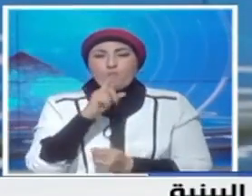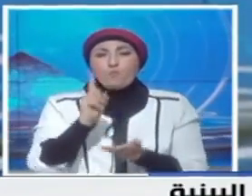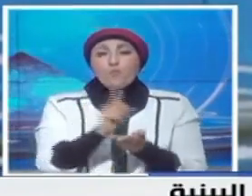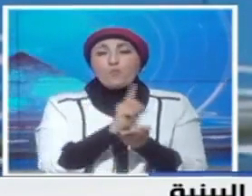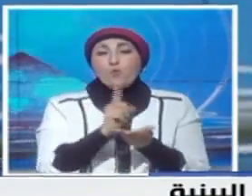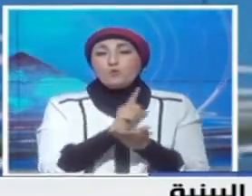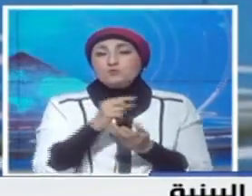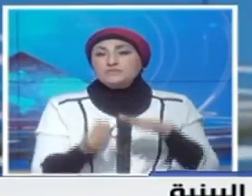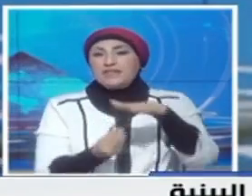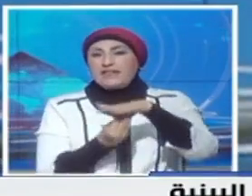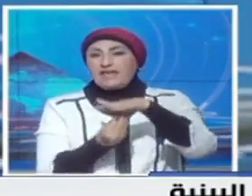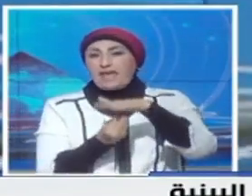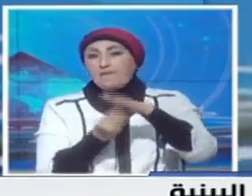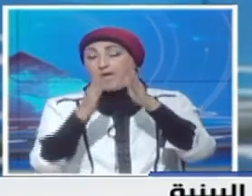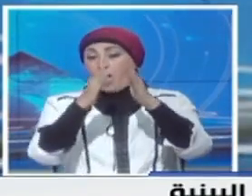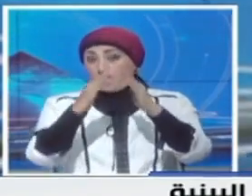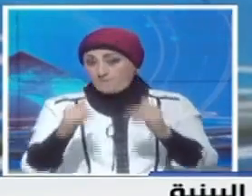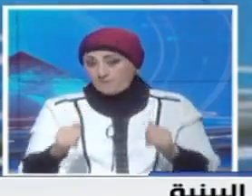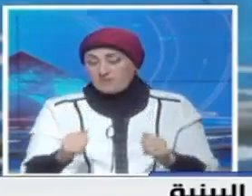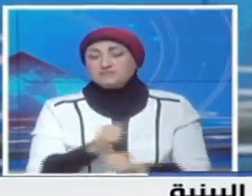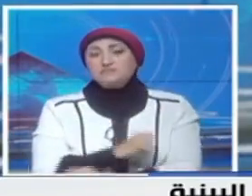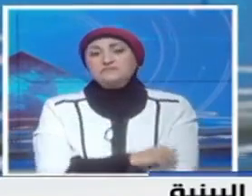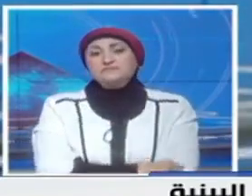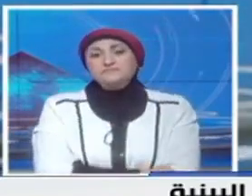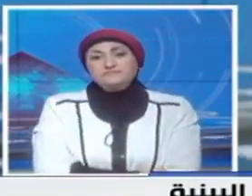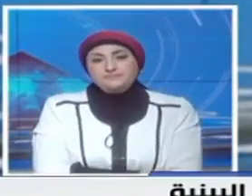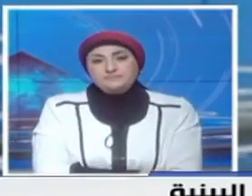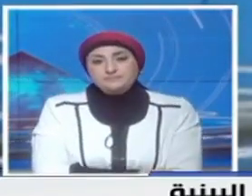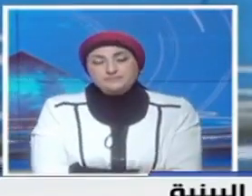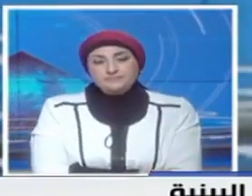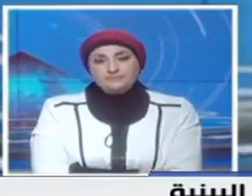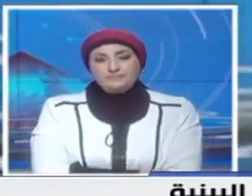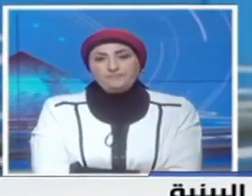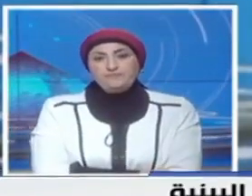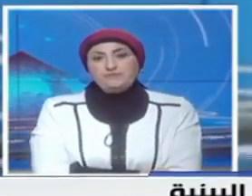للبرامج والبحوث البينية للجامعات المصرية.